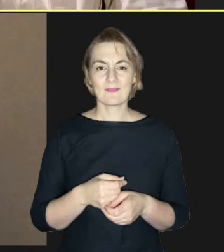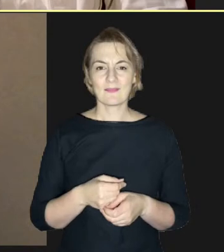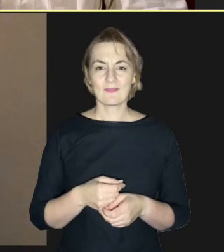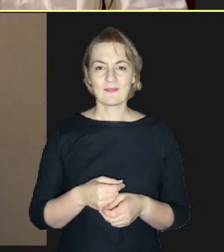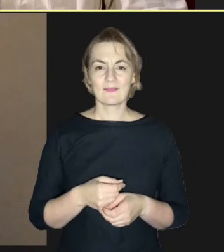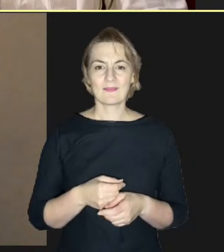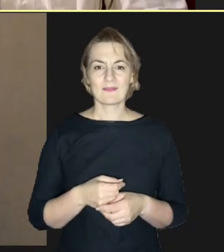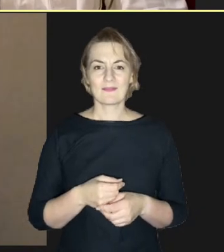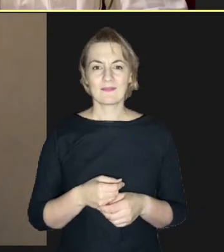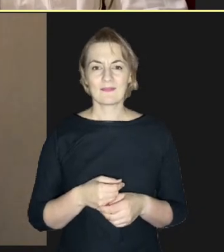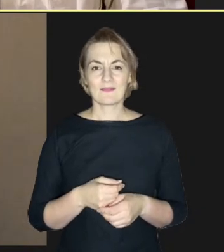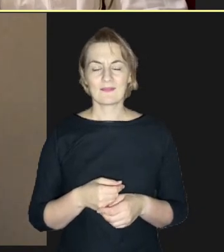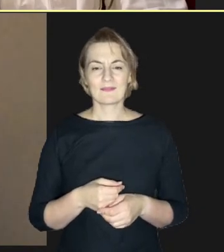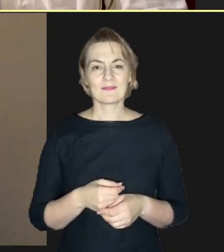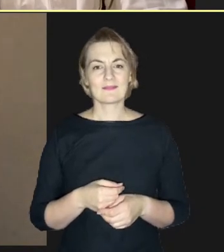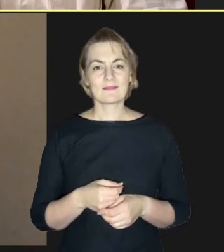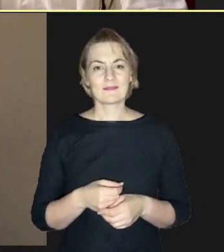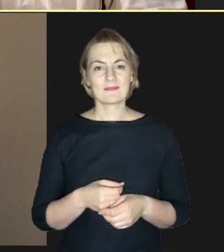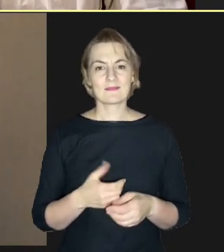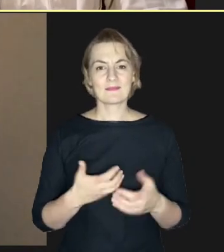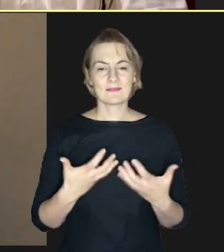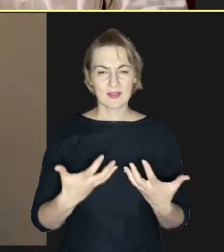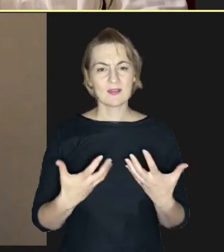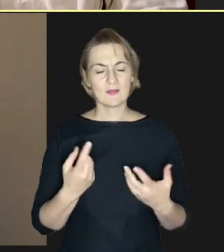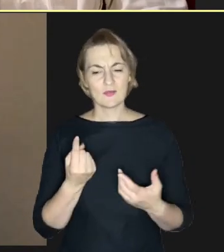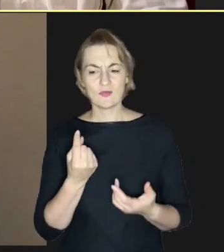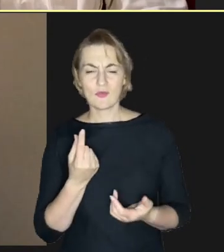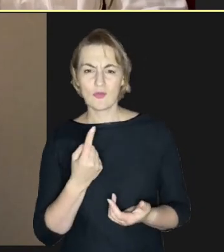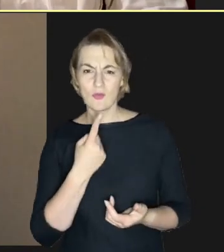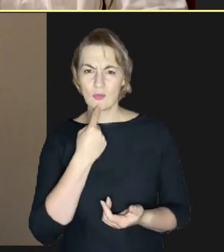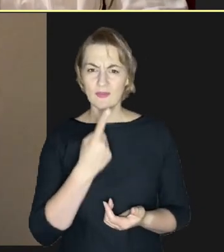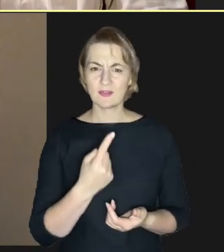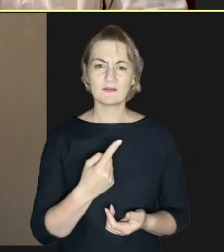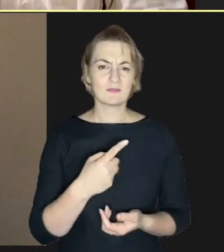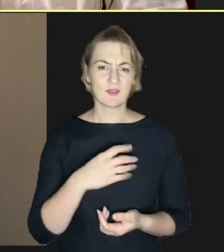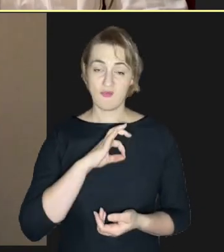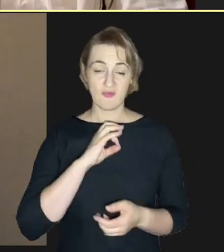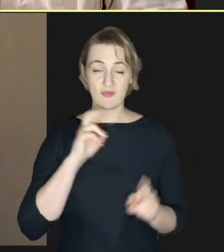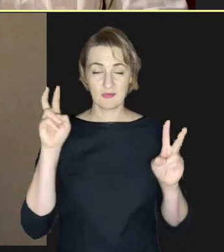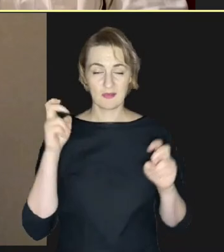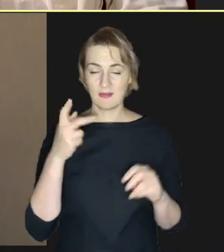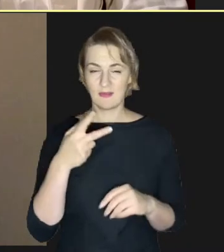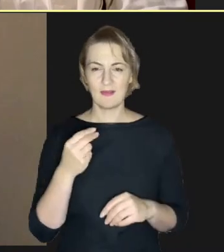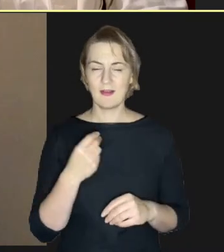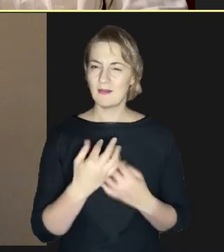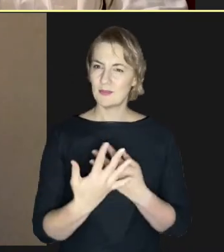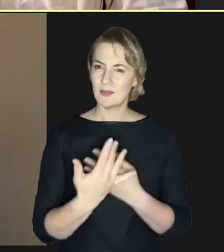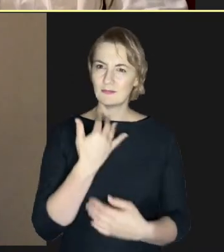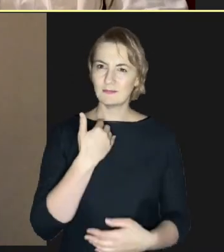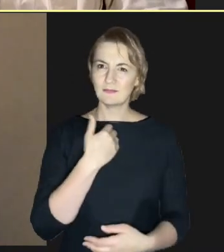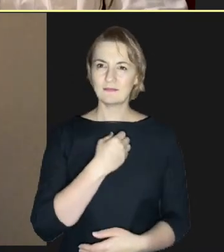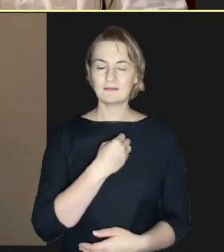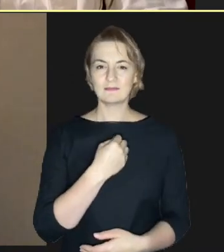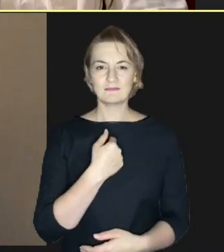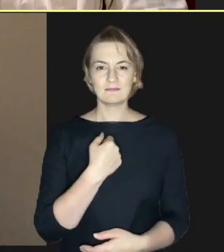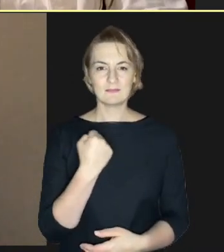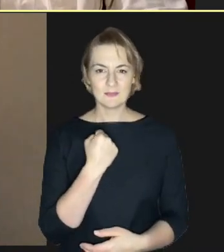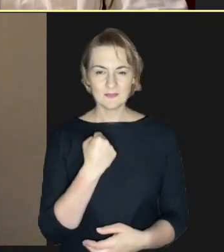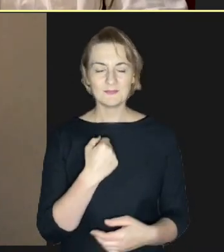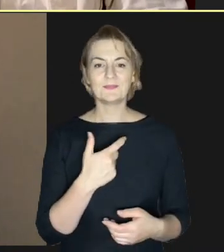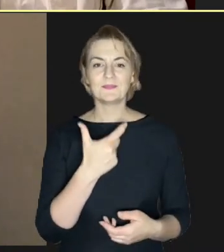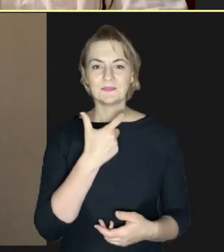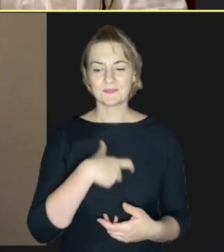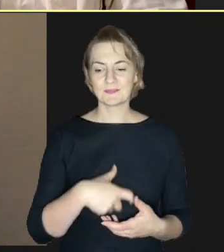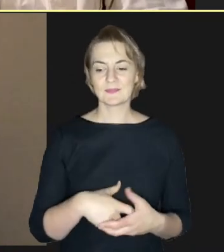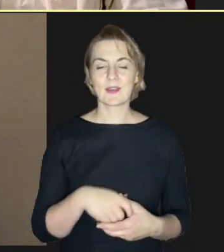do tej narracji. Wprawdzie to nie jest mój cytat, ale też mnie kiedyś poruszył. Chcę się odwołać do